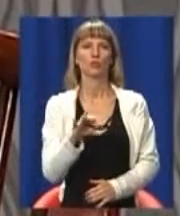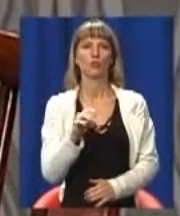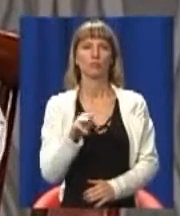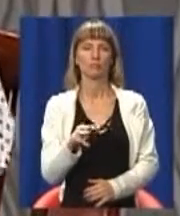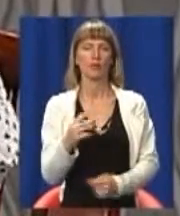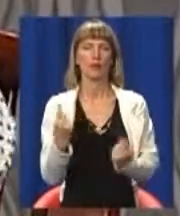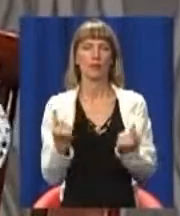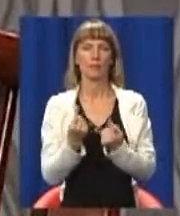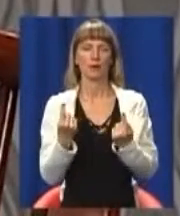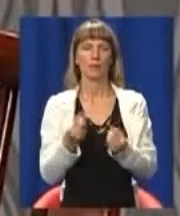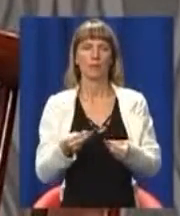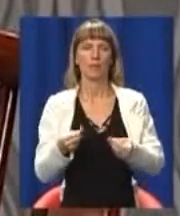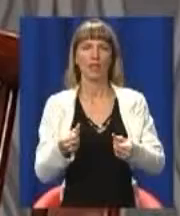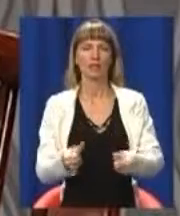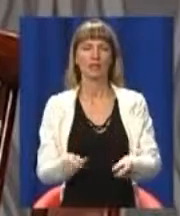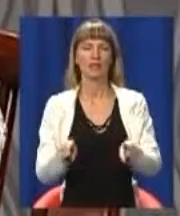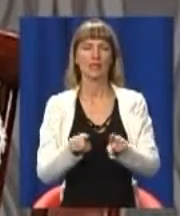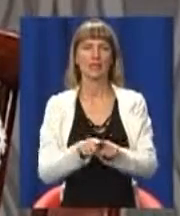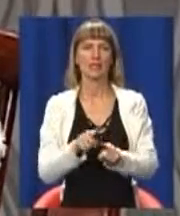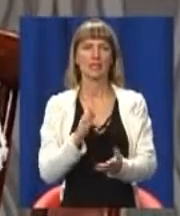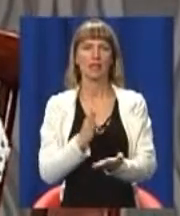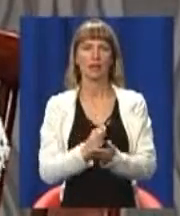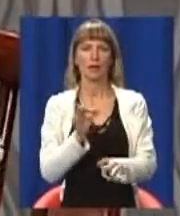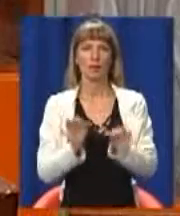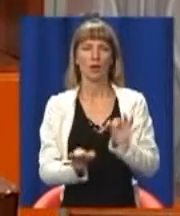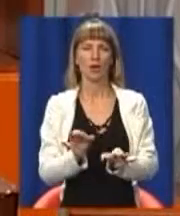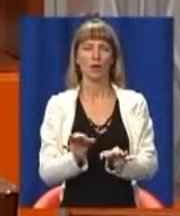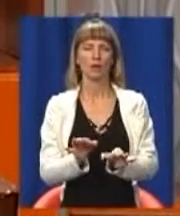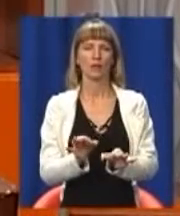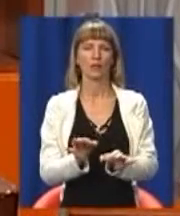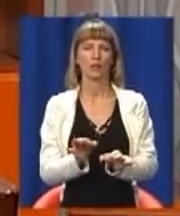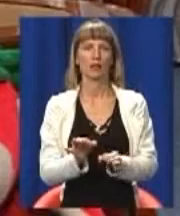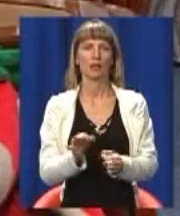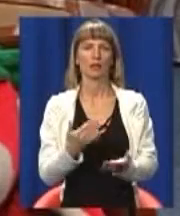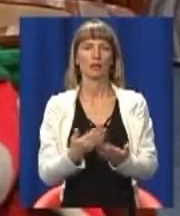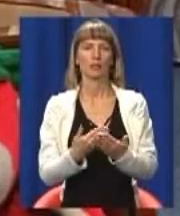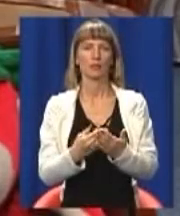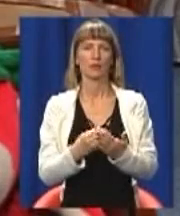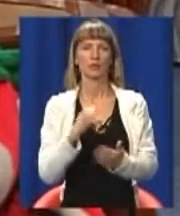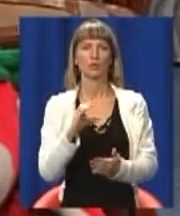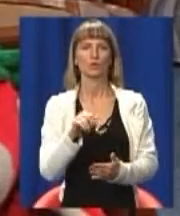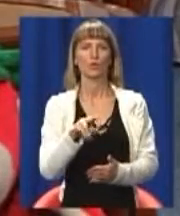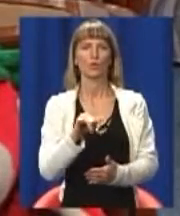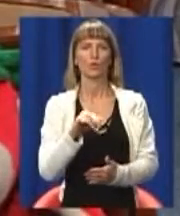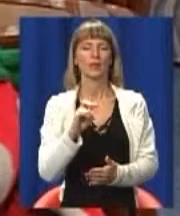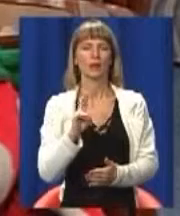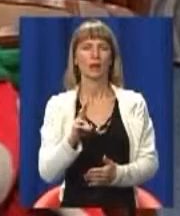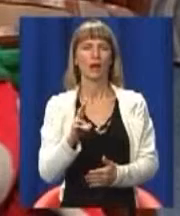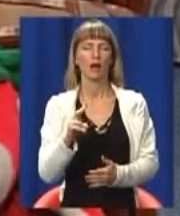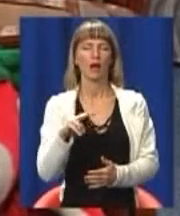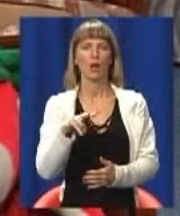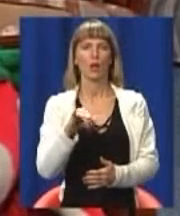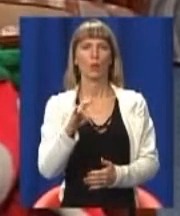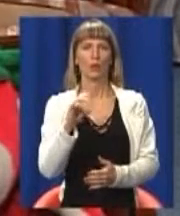зазвичай впливають такі явища, як, навіть не явища, а, наприклад, супутники. Ну, супутник Луна.